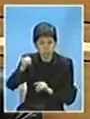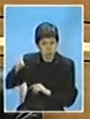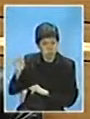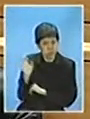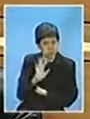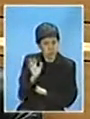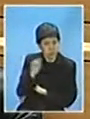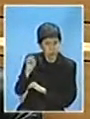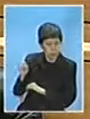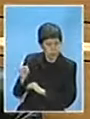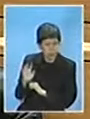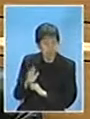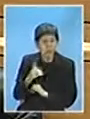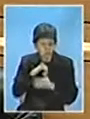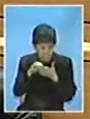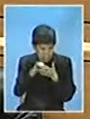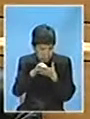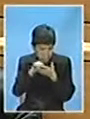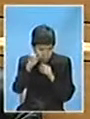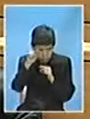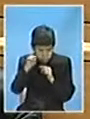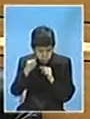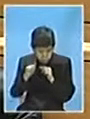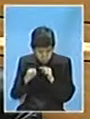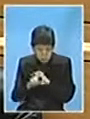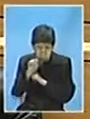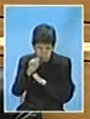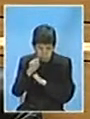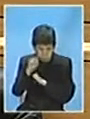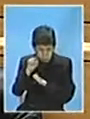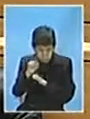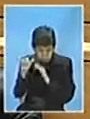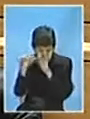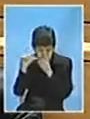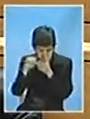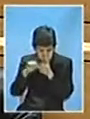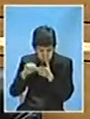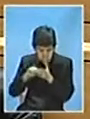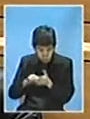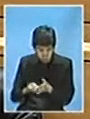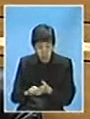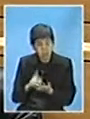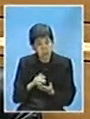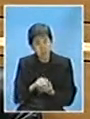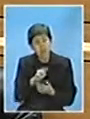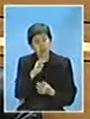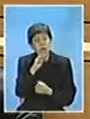าถ้าคนอื่นมาเป็นเนี่ยท่านต้องแก้หมดเลยครับ21 22ไม่ใช่มาตรา